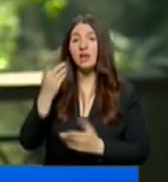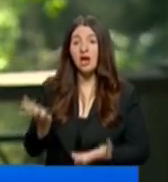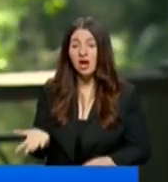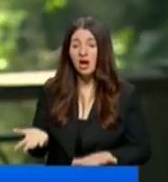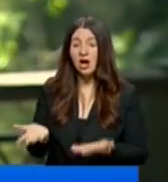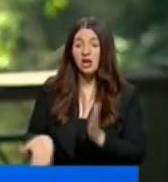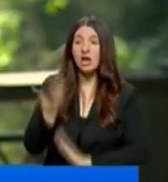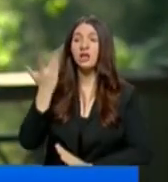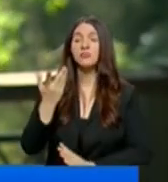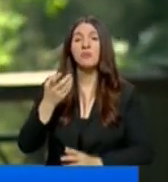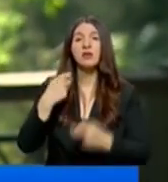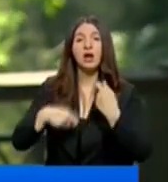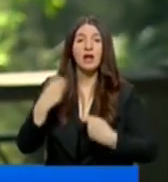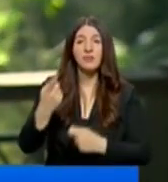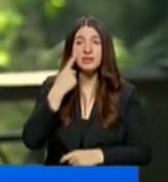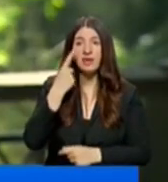kaldırmayı taahhüt eden bir devlet.